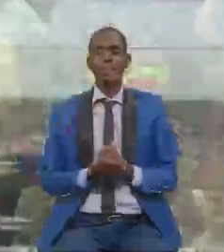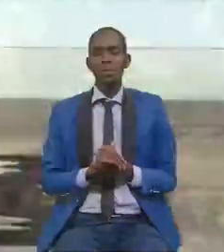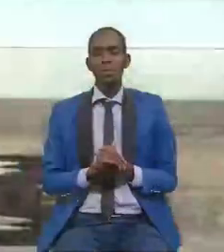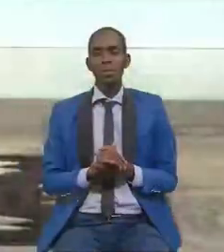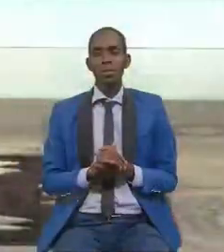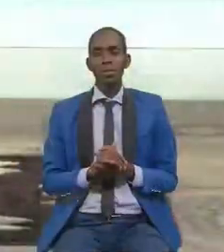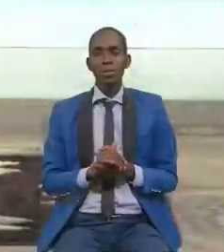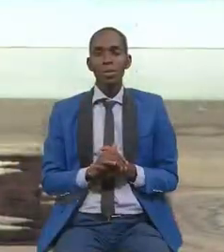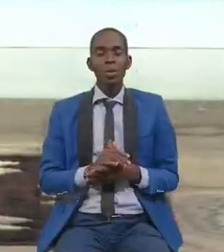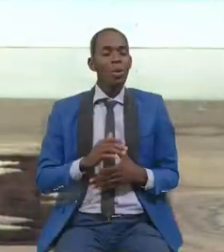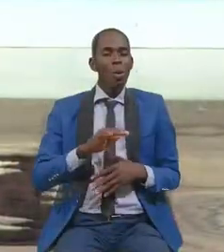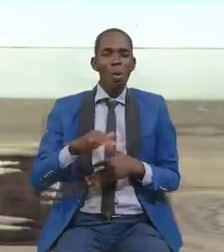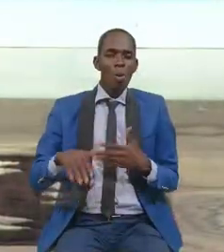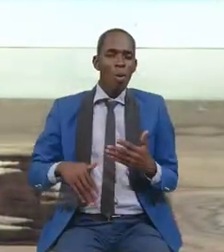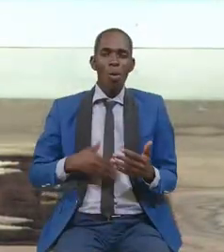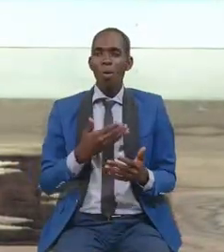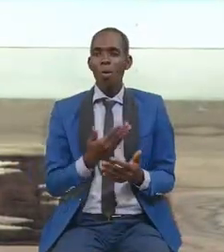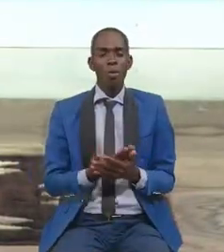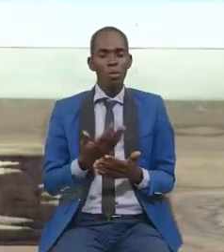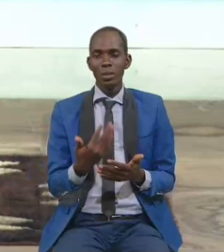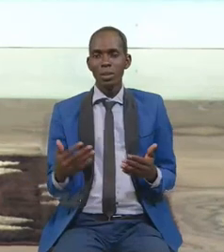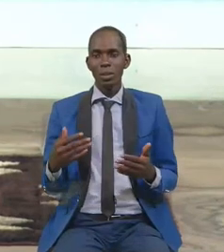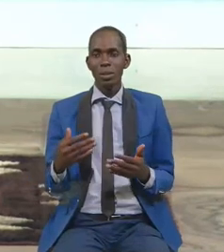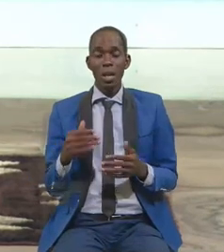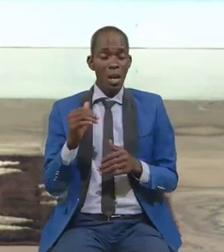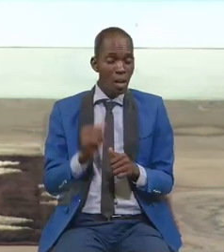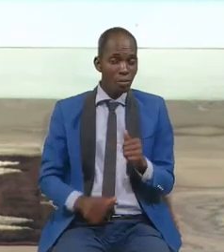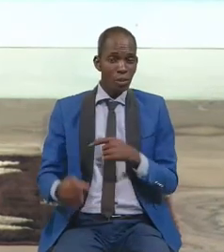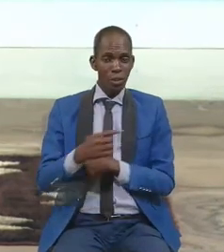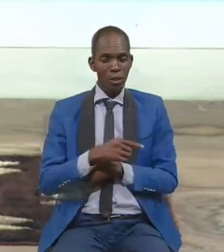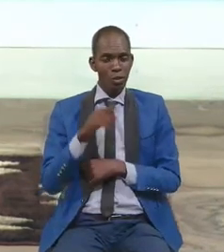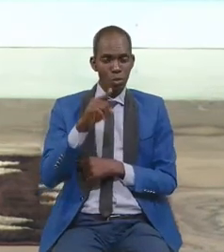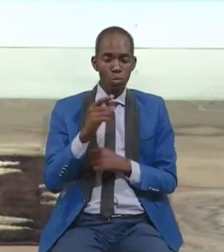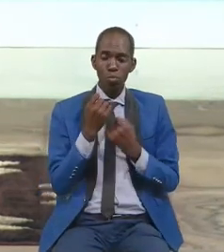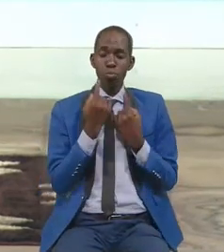toujours faut y penser. Chaque jour que tu te réveilles, le progrès ce jour,